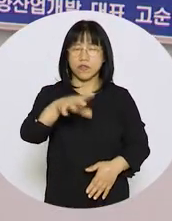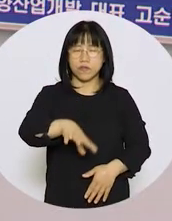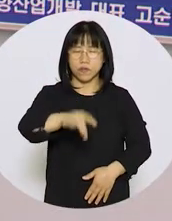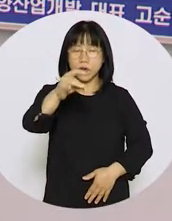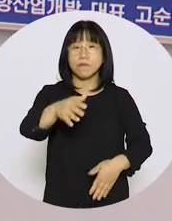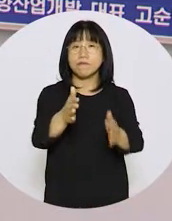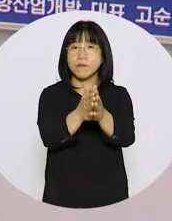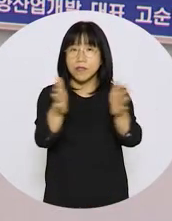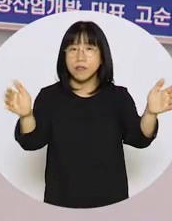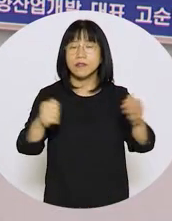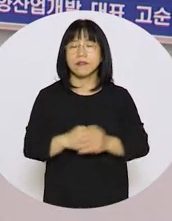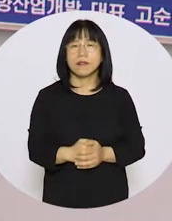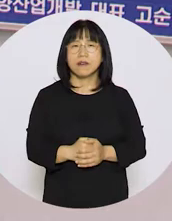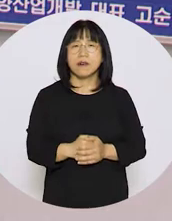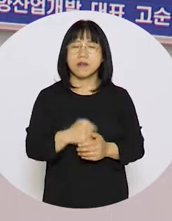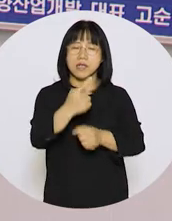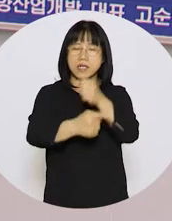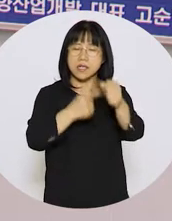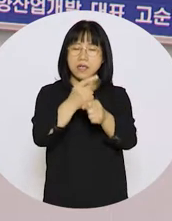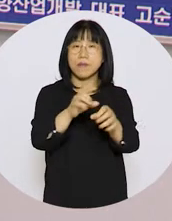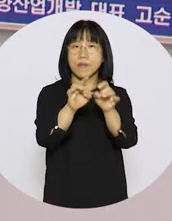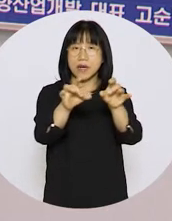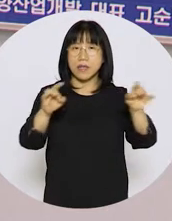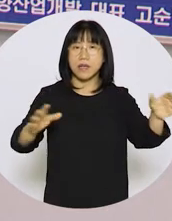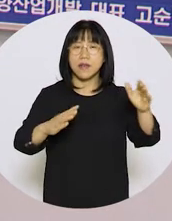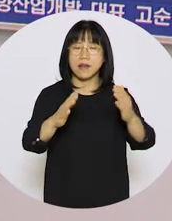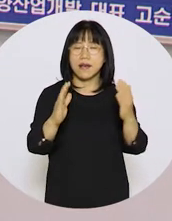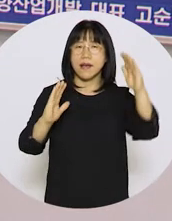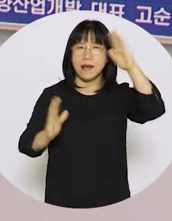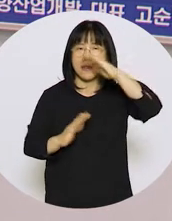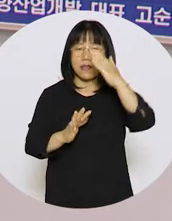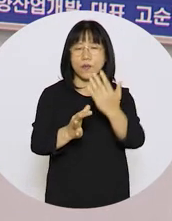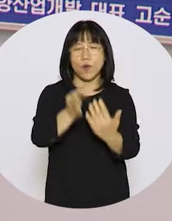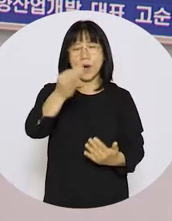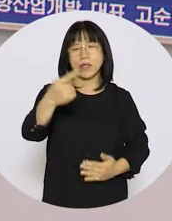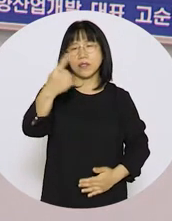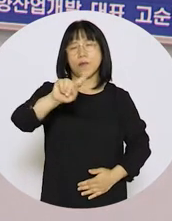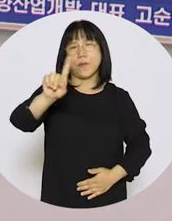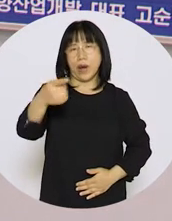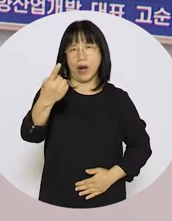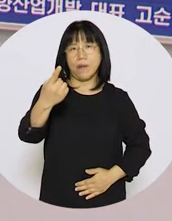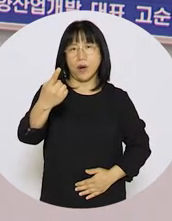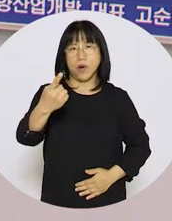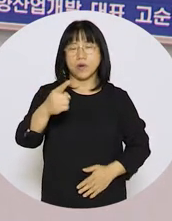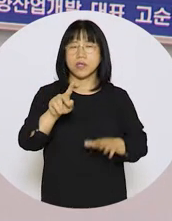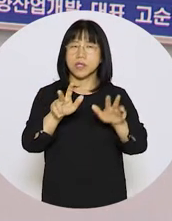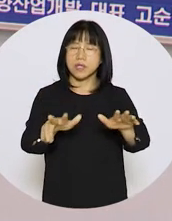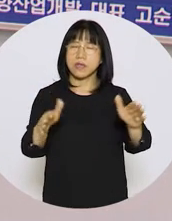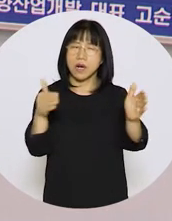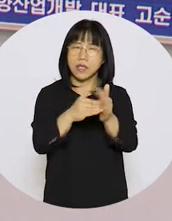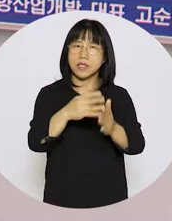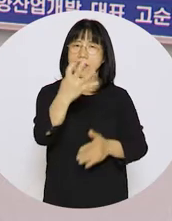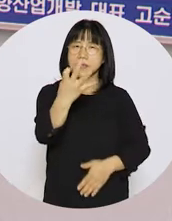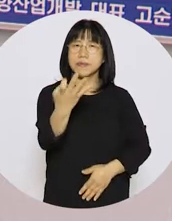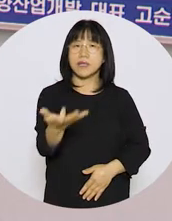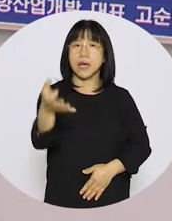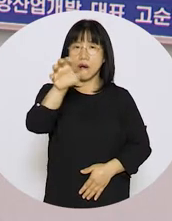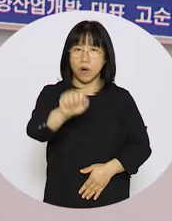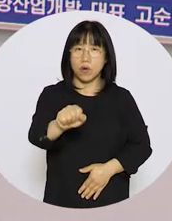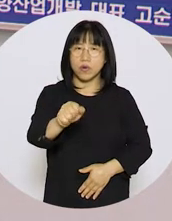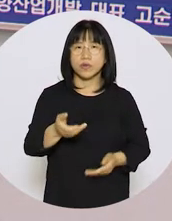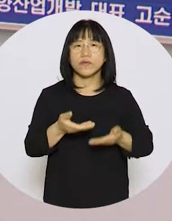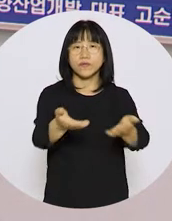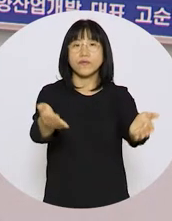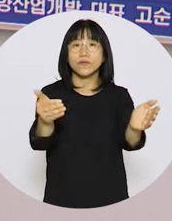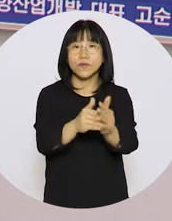강서고 정확해 는 매장 학생의 선발의 지금까지 첨 100여명의 학생들에게 약 14억 원의 장학금을 수여해